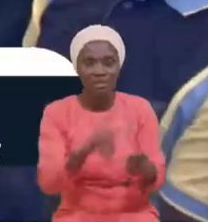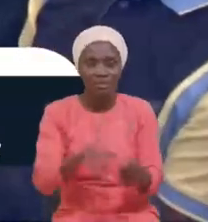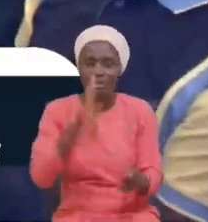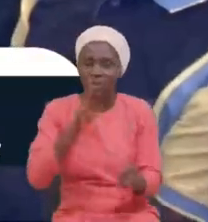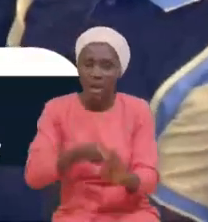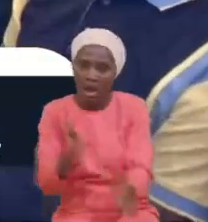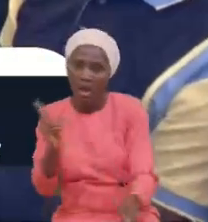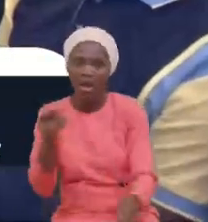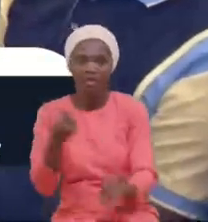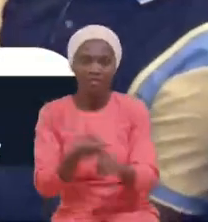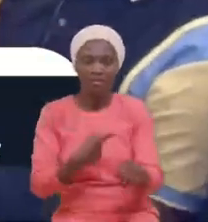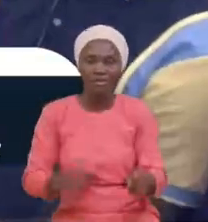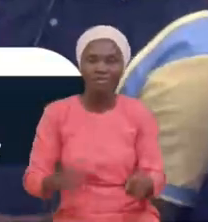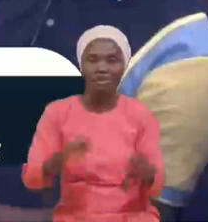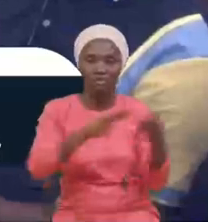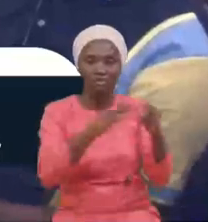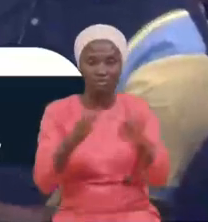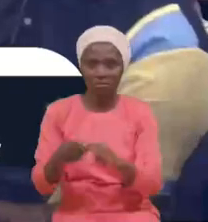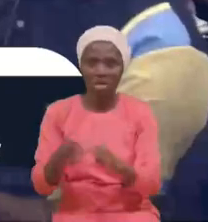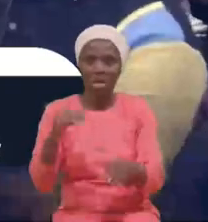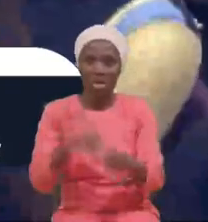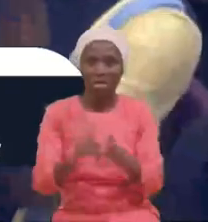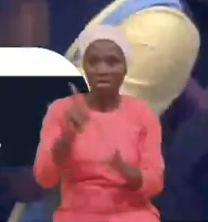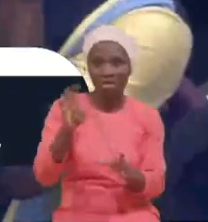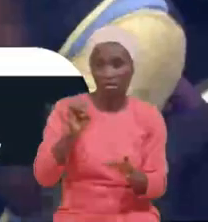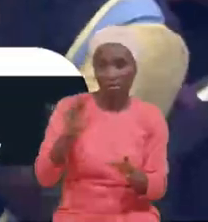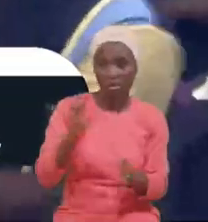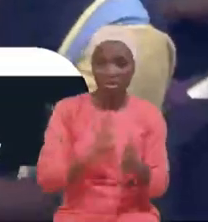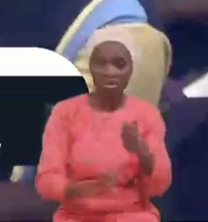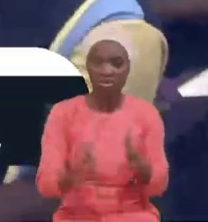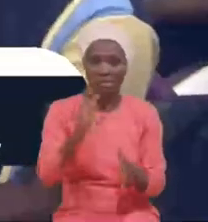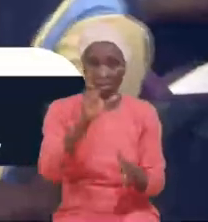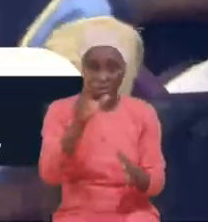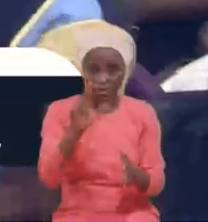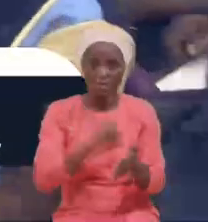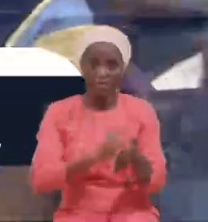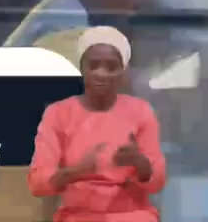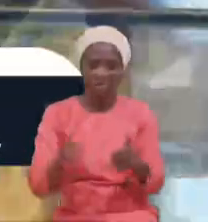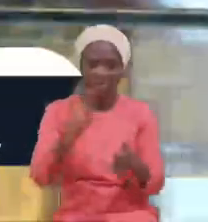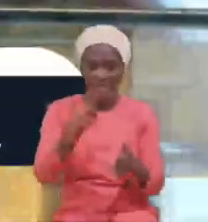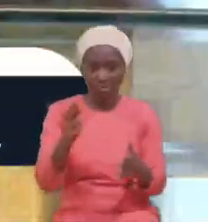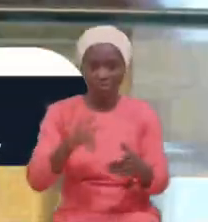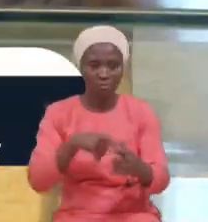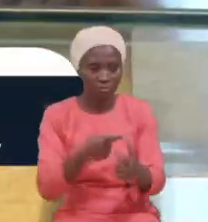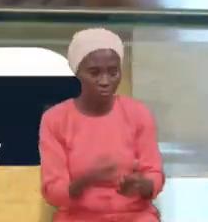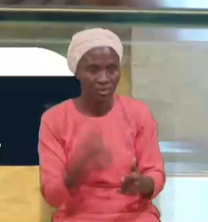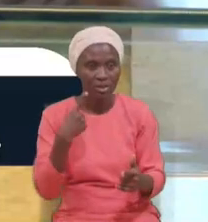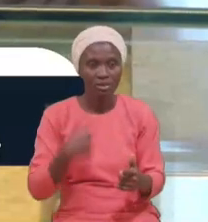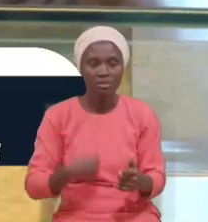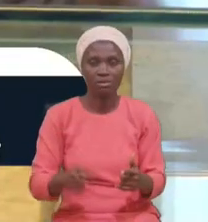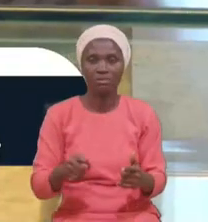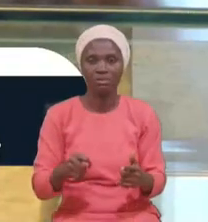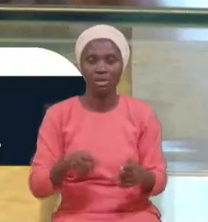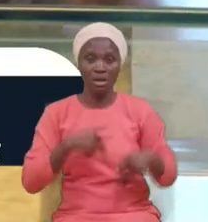fait sortir les gens du camp. Lévitique, chapitre 13, verset 44. C'est un